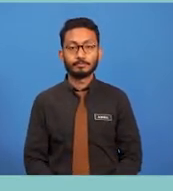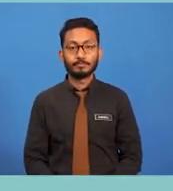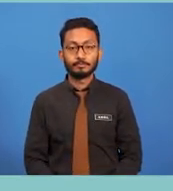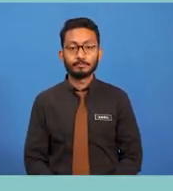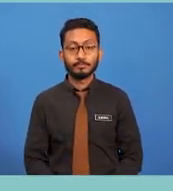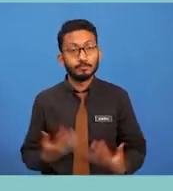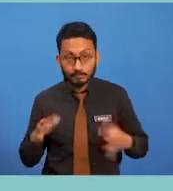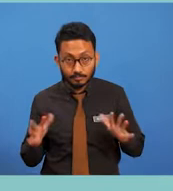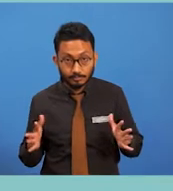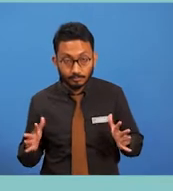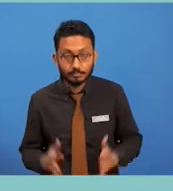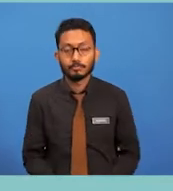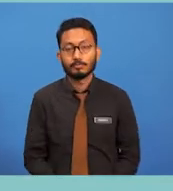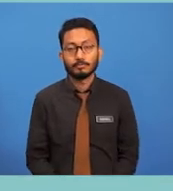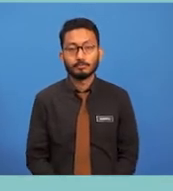Dah siap ke tu?